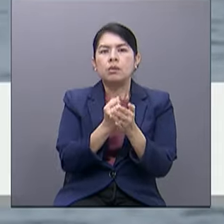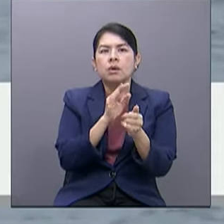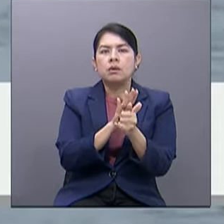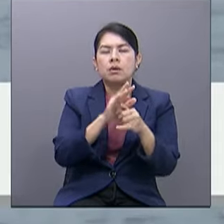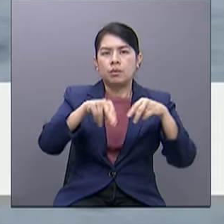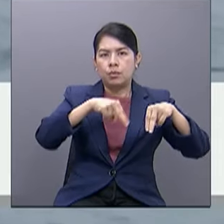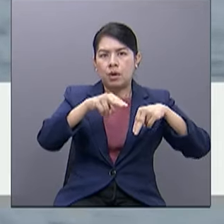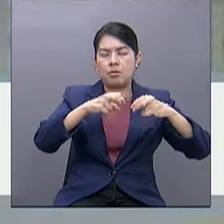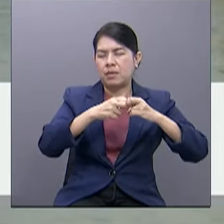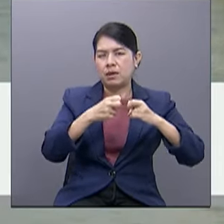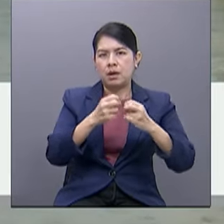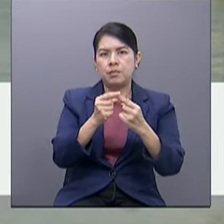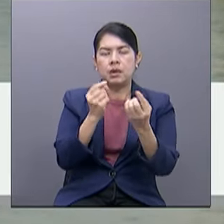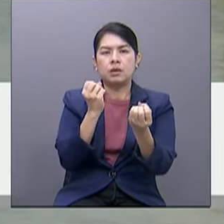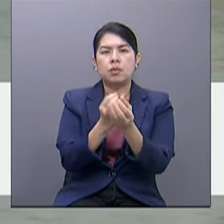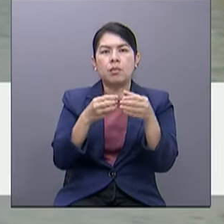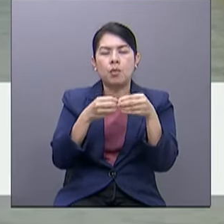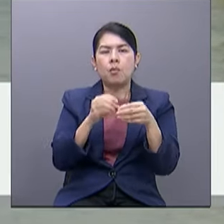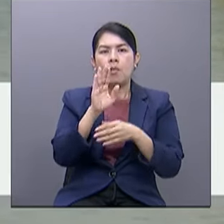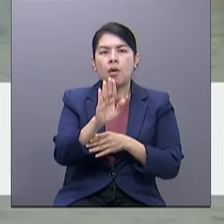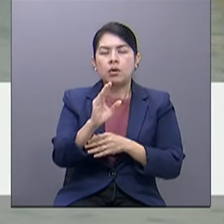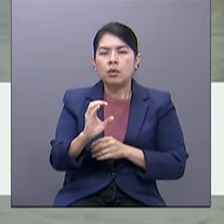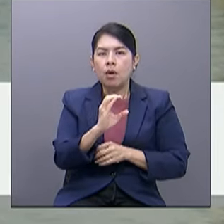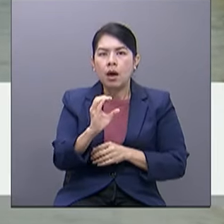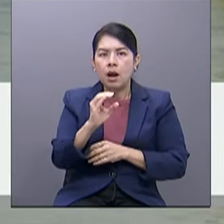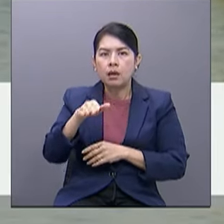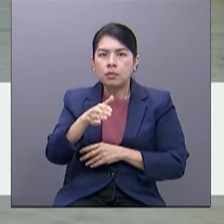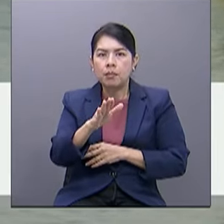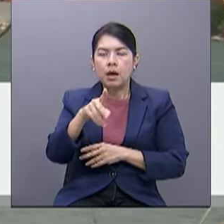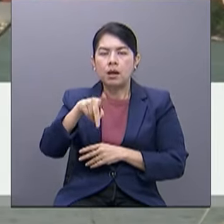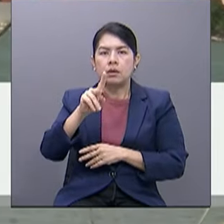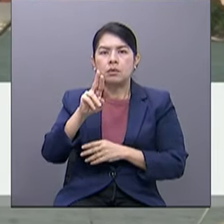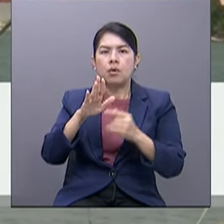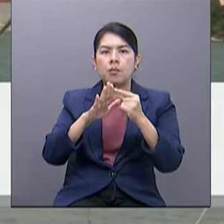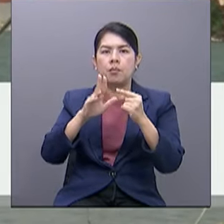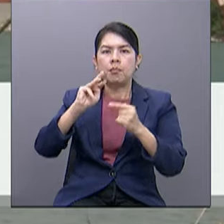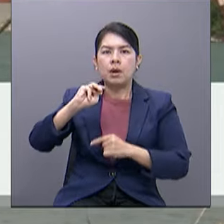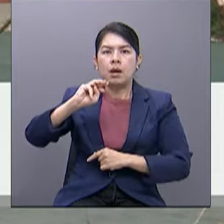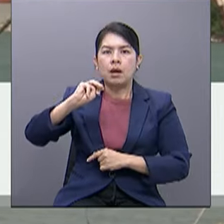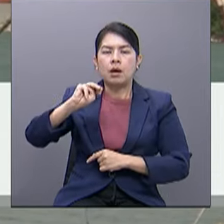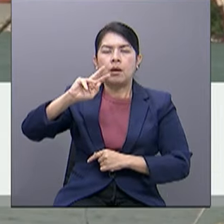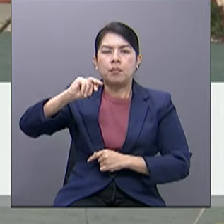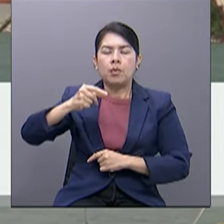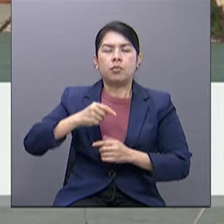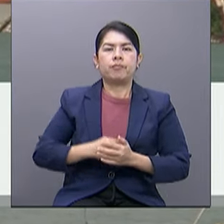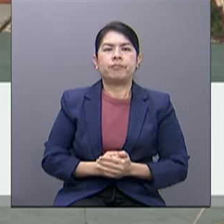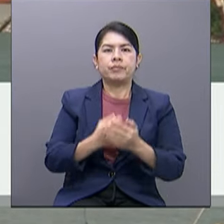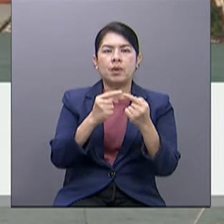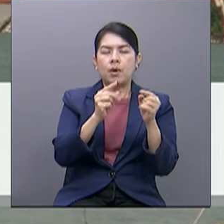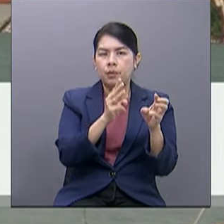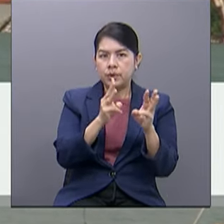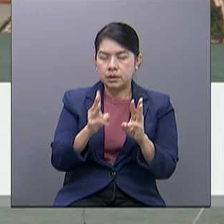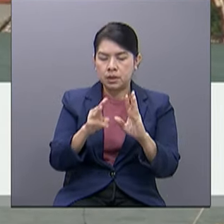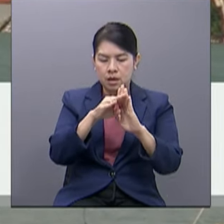จะเกิดขึ้นกับชาวประมงโดยมีเป้าหมายในการแก้ไขปัญหาเครื่องมือประมงผิดกฎหมายอย่างยั่งยืนแต่วิธีการที่ใ